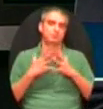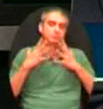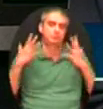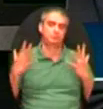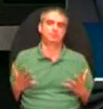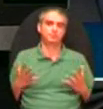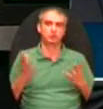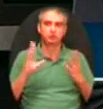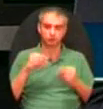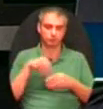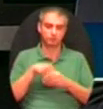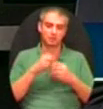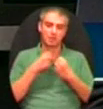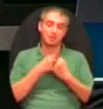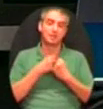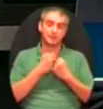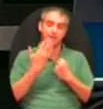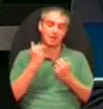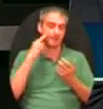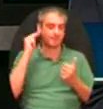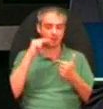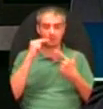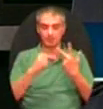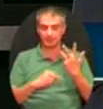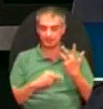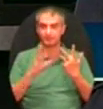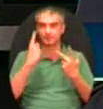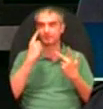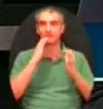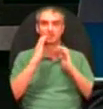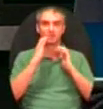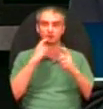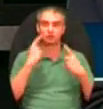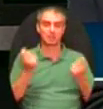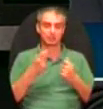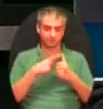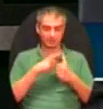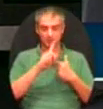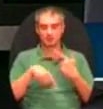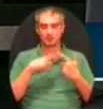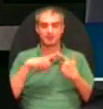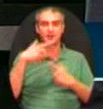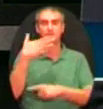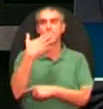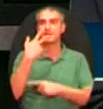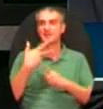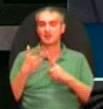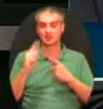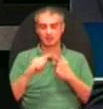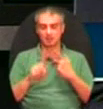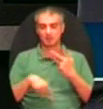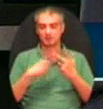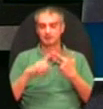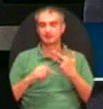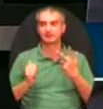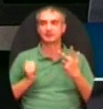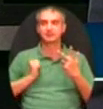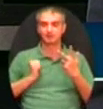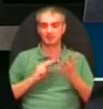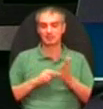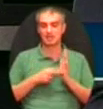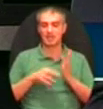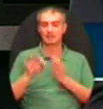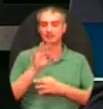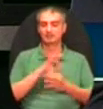מאוד, שיש בו אתגרים בכמה מישורים, גם במישור התקשורתי-הסברתי, גם במישור המדיני נטו, גם במישור